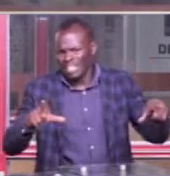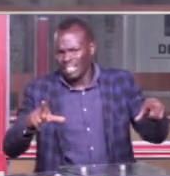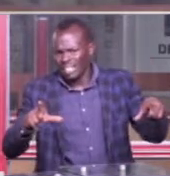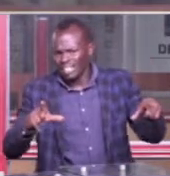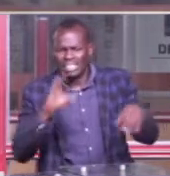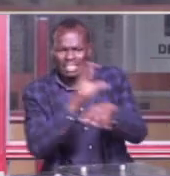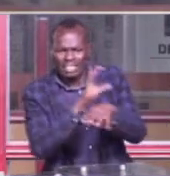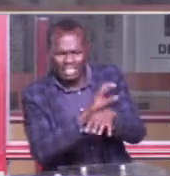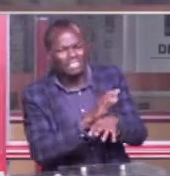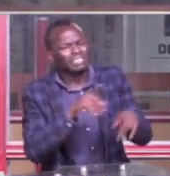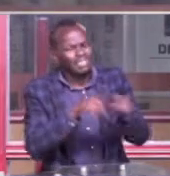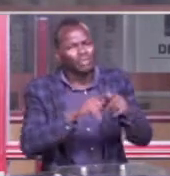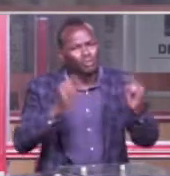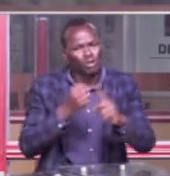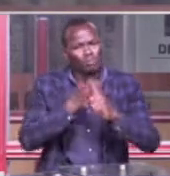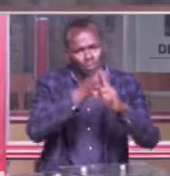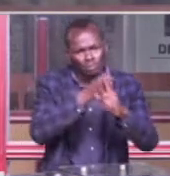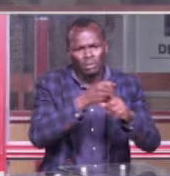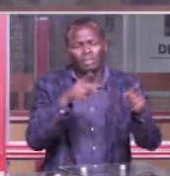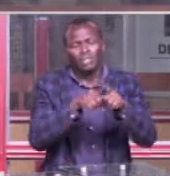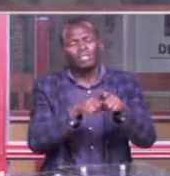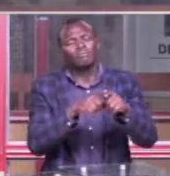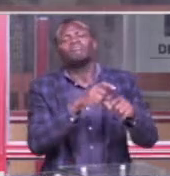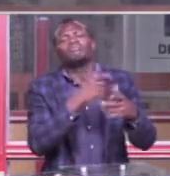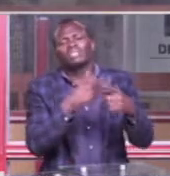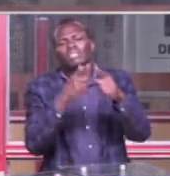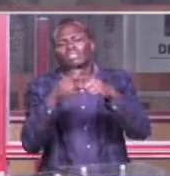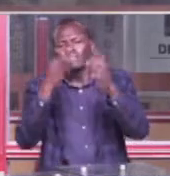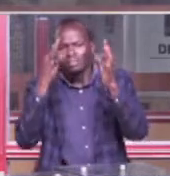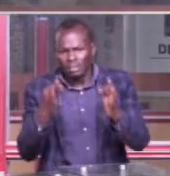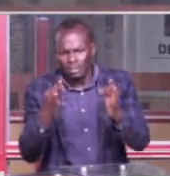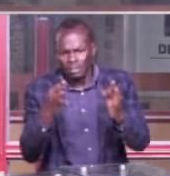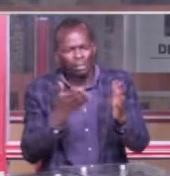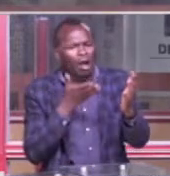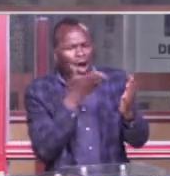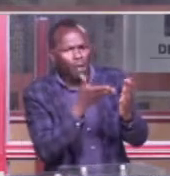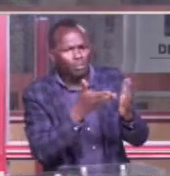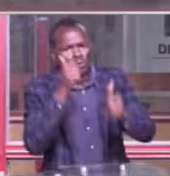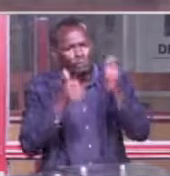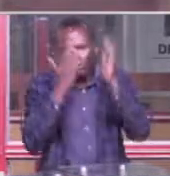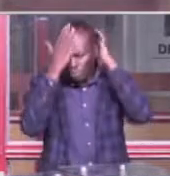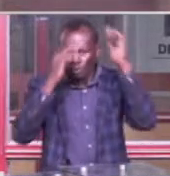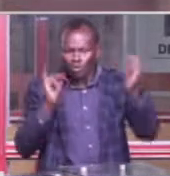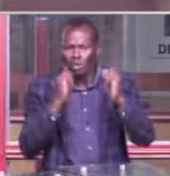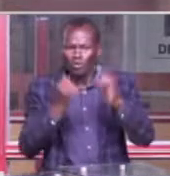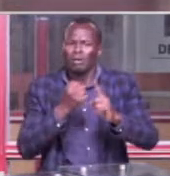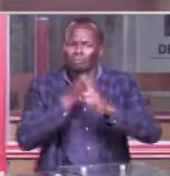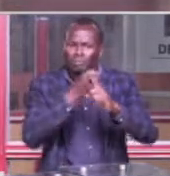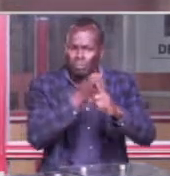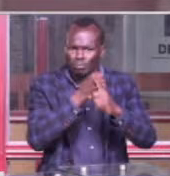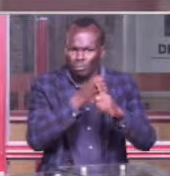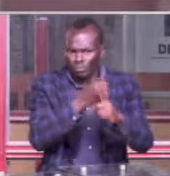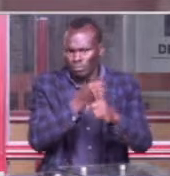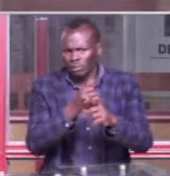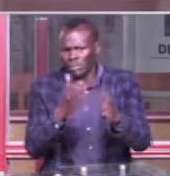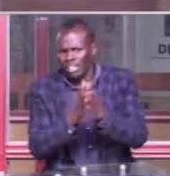ssaabalabirizi ze yasinga okusimbako essira ng'atuuzibwa bwe zitambudde n'engeri gye zikwatiddwamu. Katubifuna ebyo.